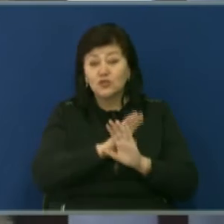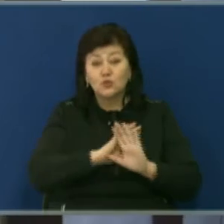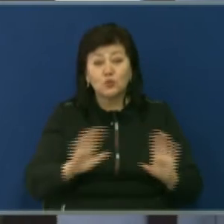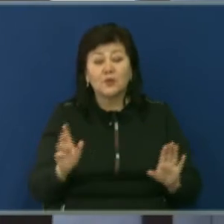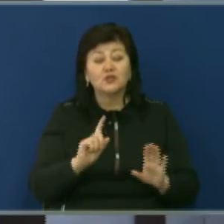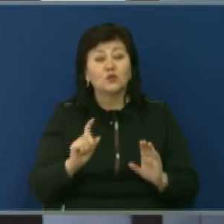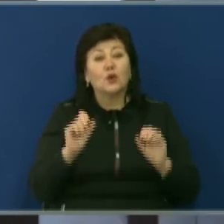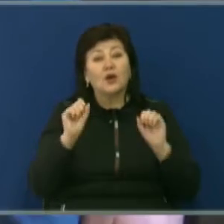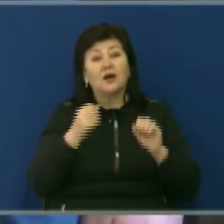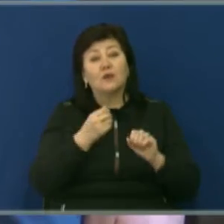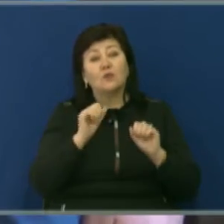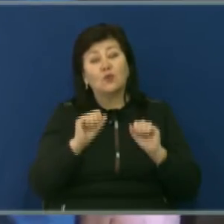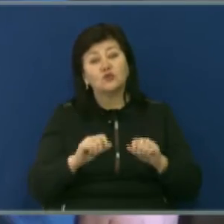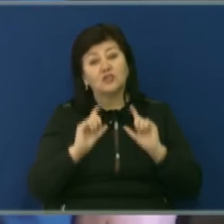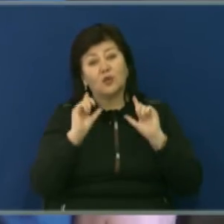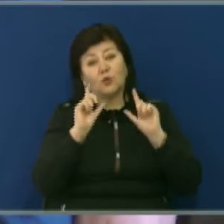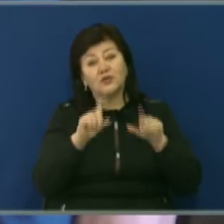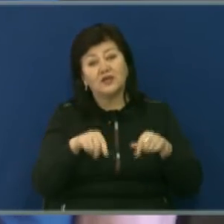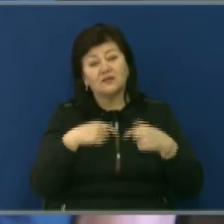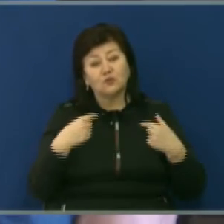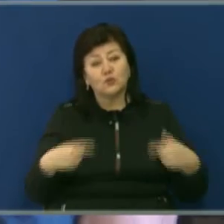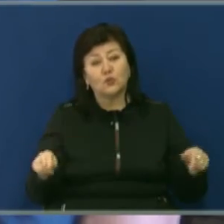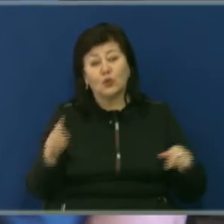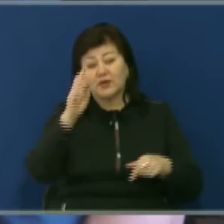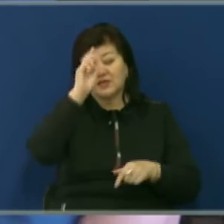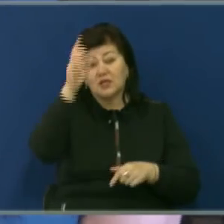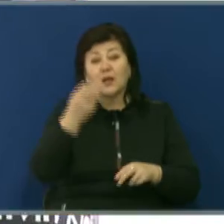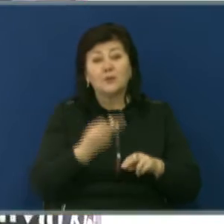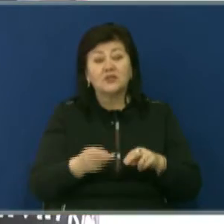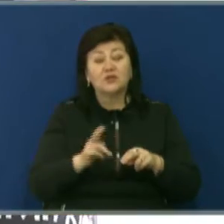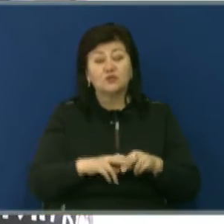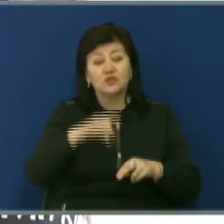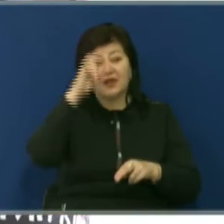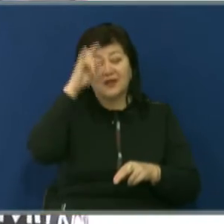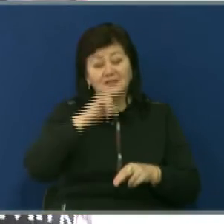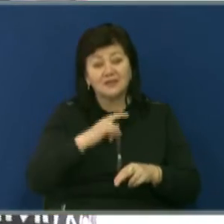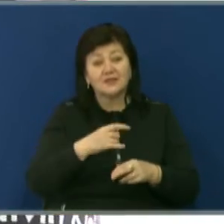үшін балалық балғын шағы өткен, өсіп өніп білім алған туған отаны.